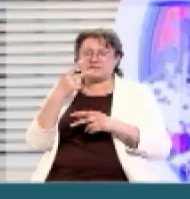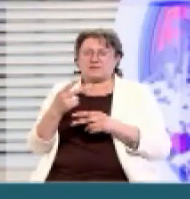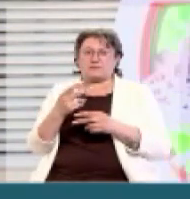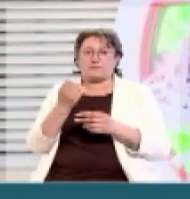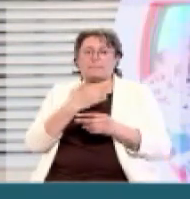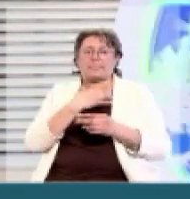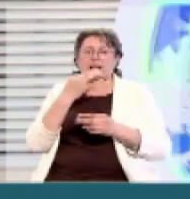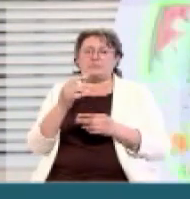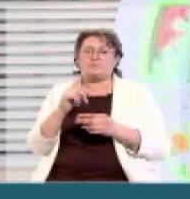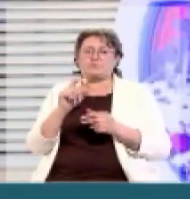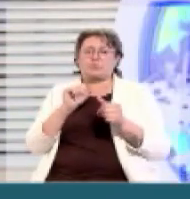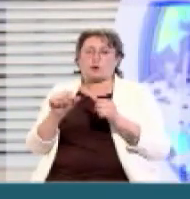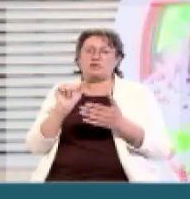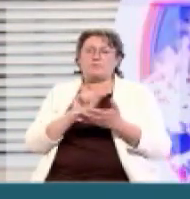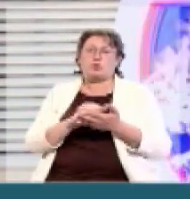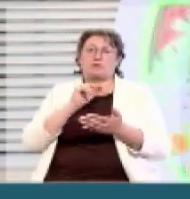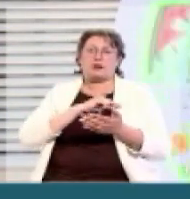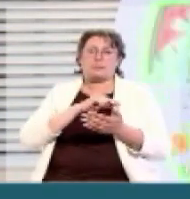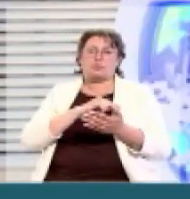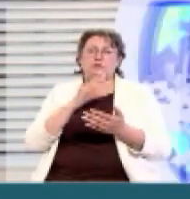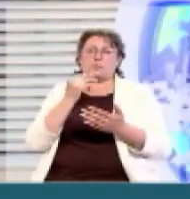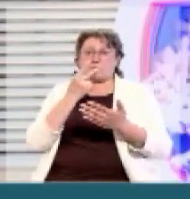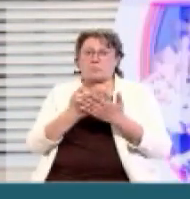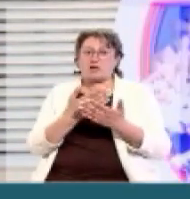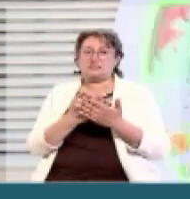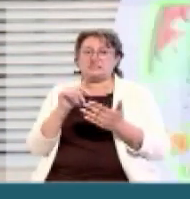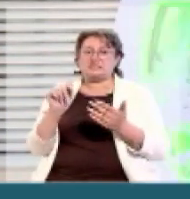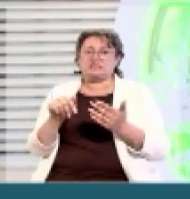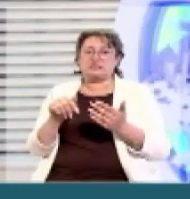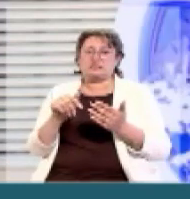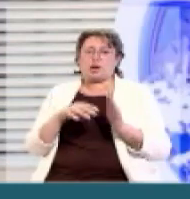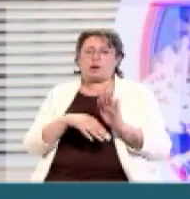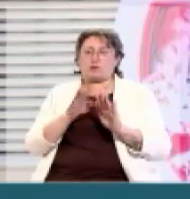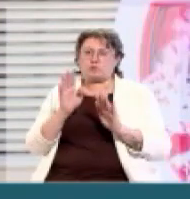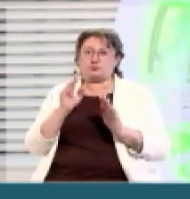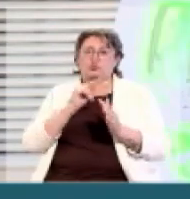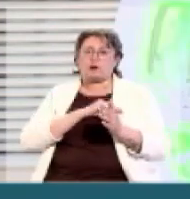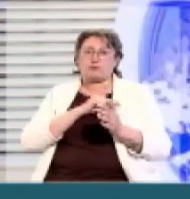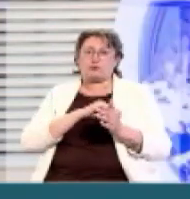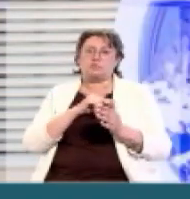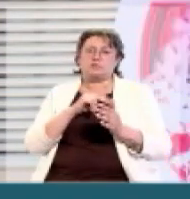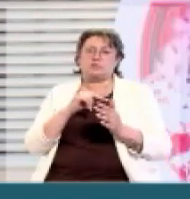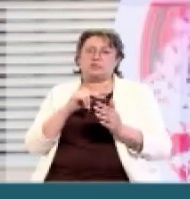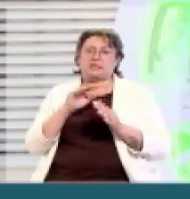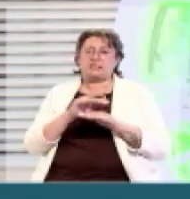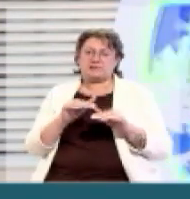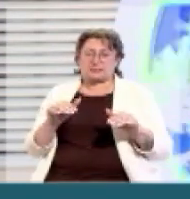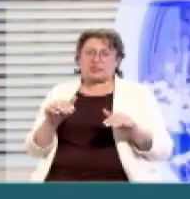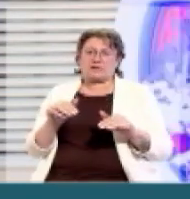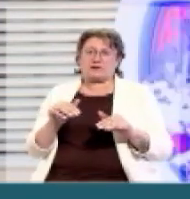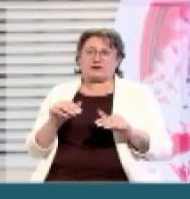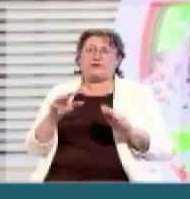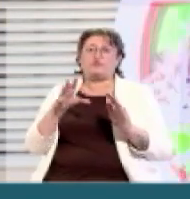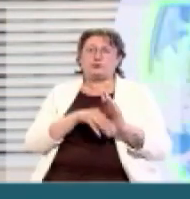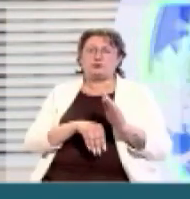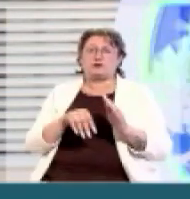еще хотелось бы сказать, что кроме дипломных работ, представлены здесь и лучшие работы детей, в том